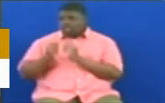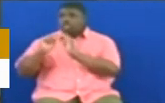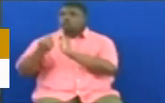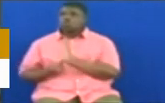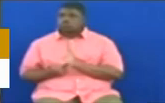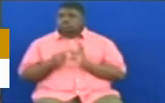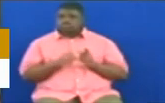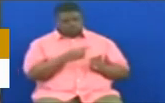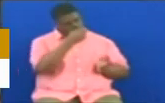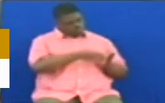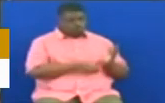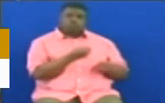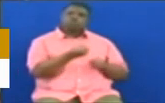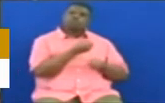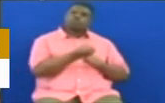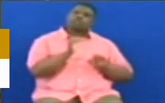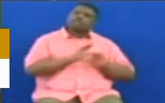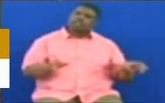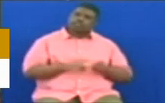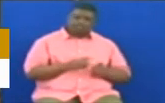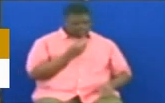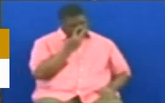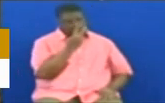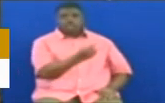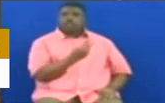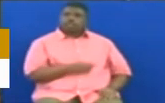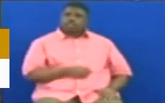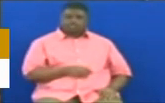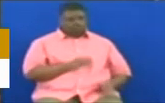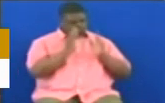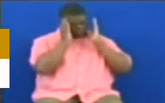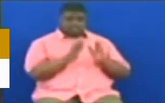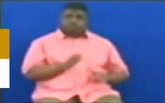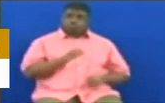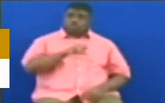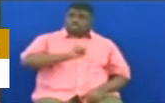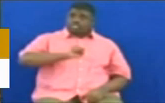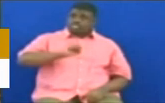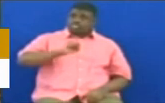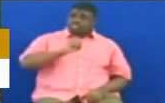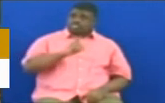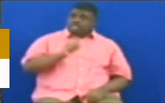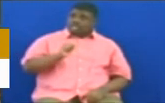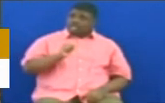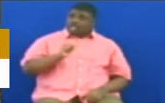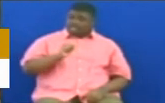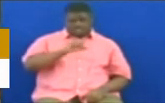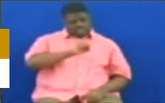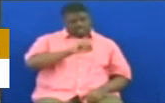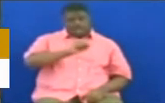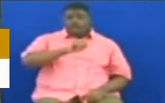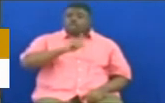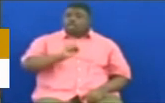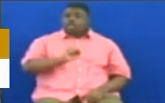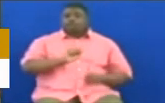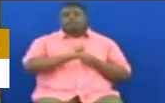pamoja na tozo, tumeshashughulikia. Angalia Mheshimiwa Saba Nkuya, angalia marekebisho ya ibara ya 26 pamoja na